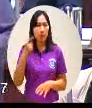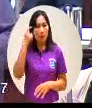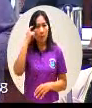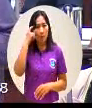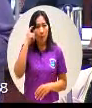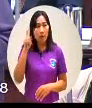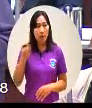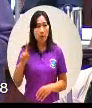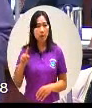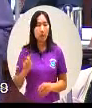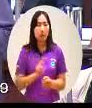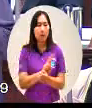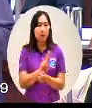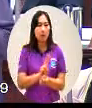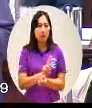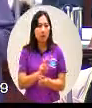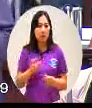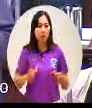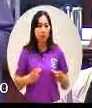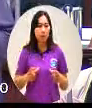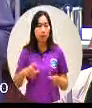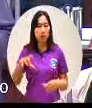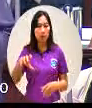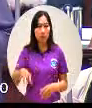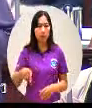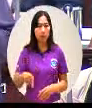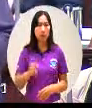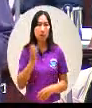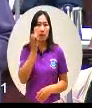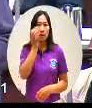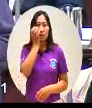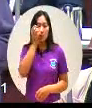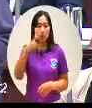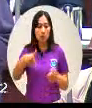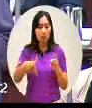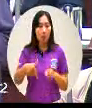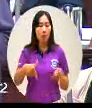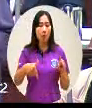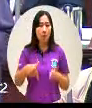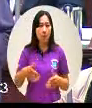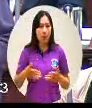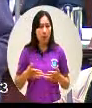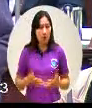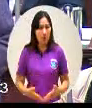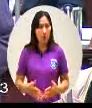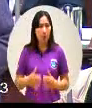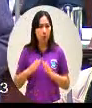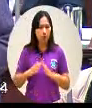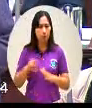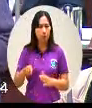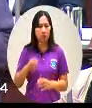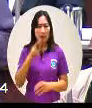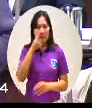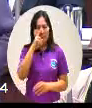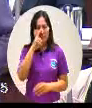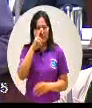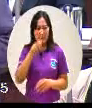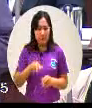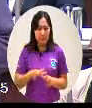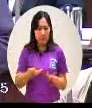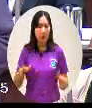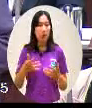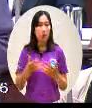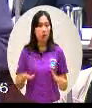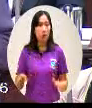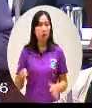临横地区是咱即摆酒化业的重镇。啊，伊个污染上侪，污染上侪